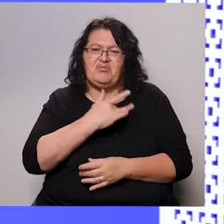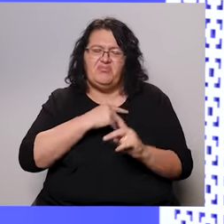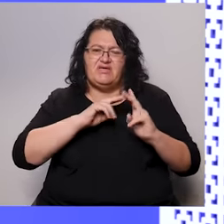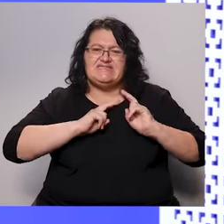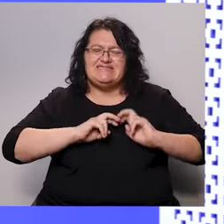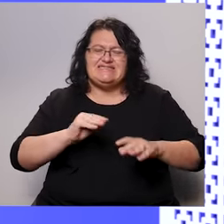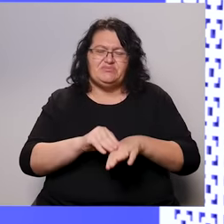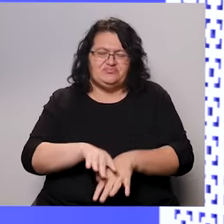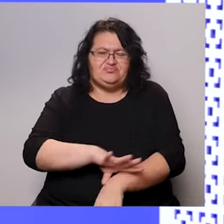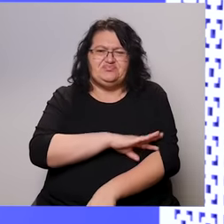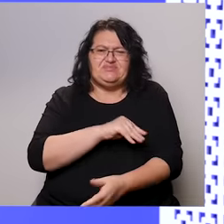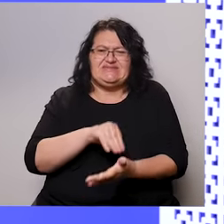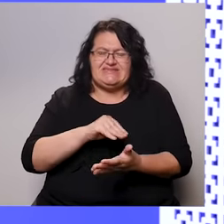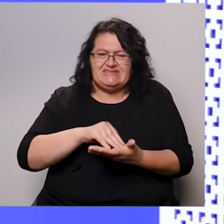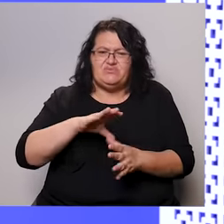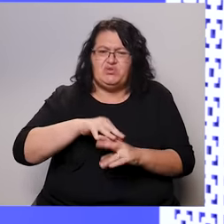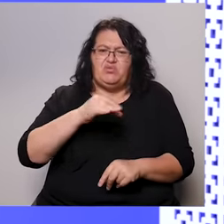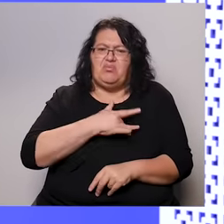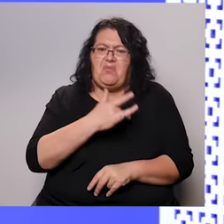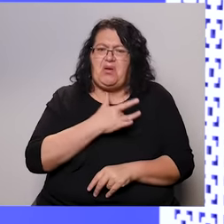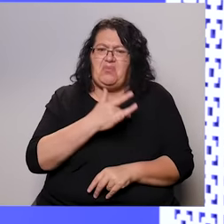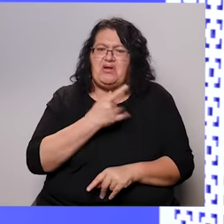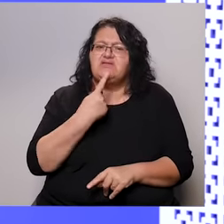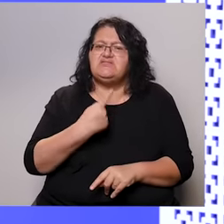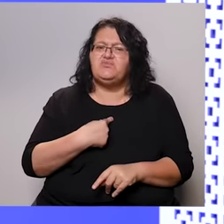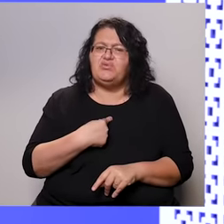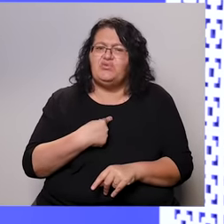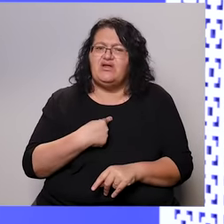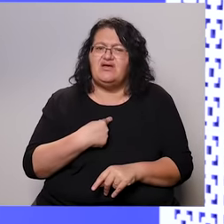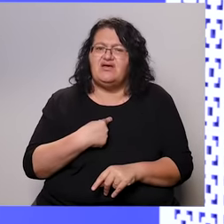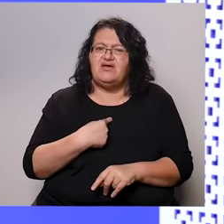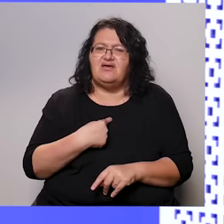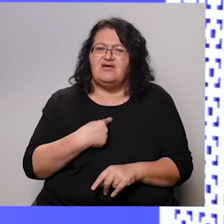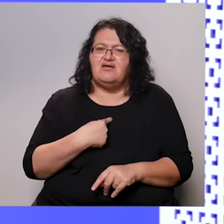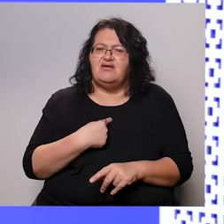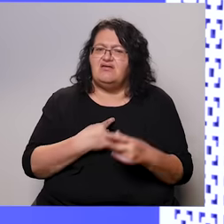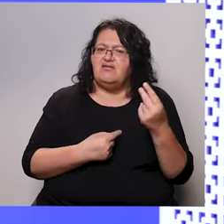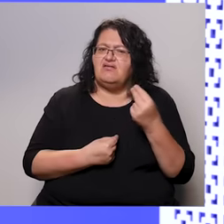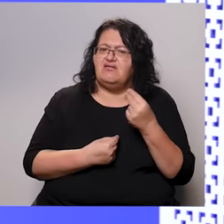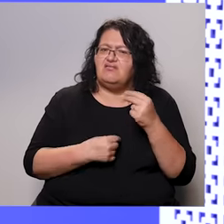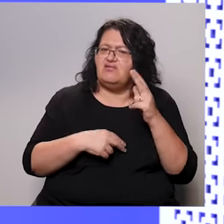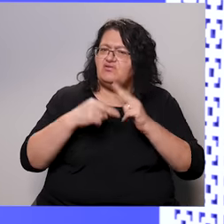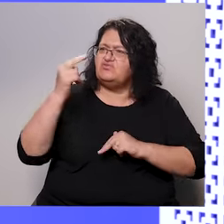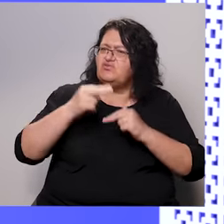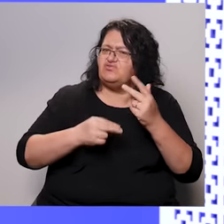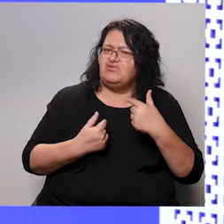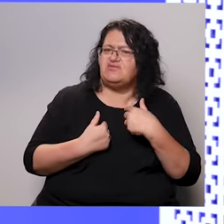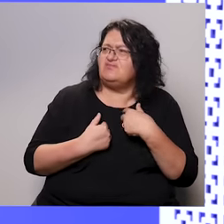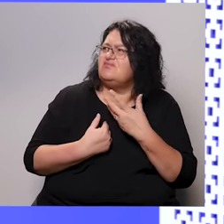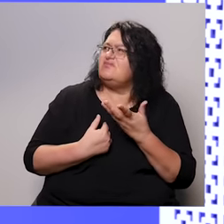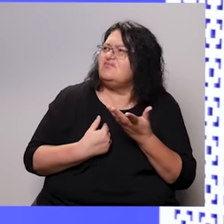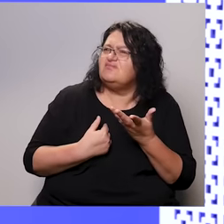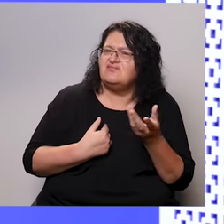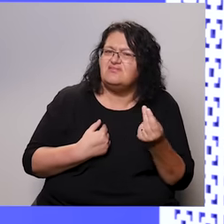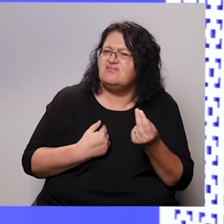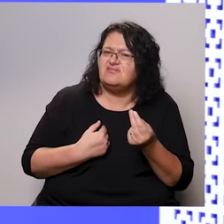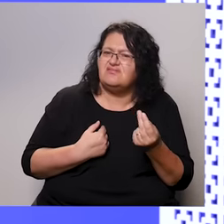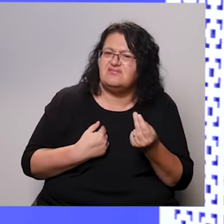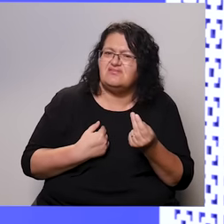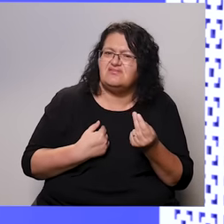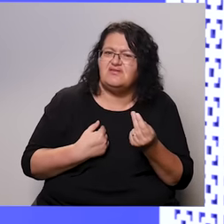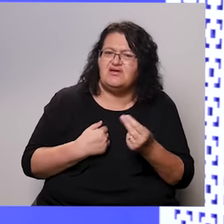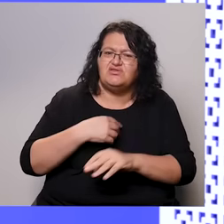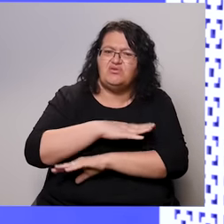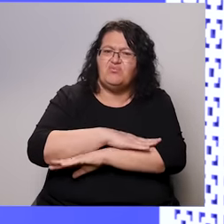cercetat într-un cuvânt. Și îmi zice Duhul Domnului, dar de ce te cerți cu mine? Dar de ce